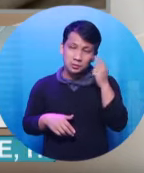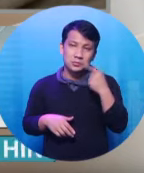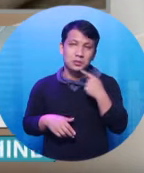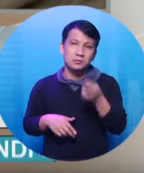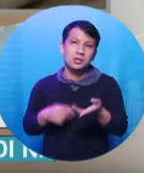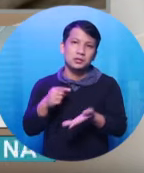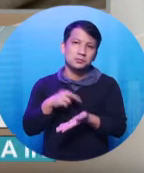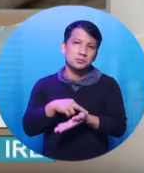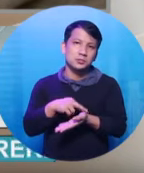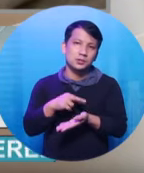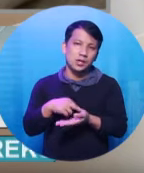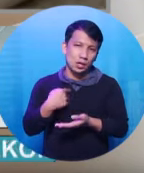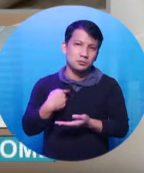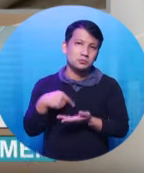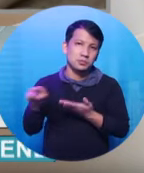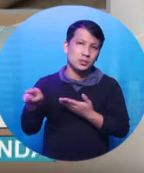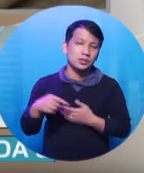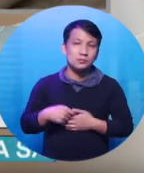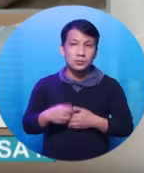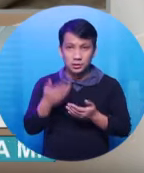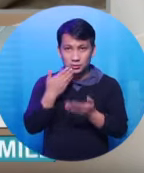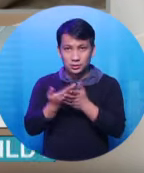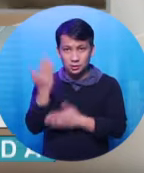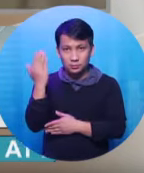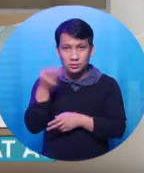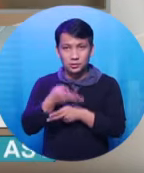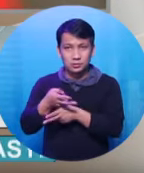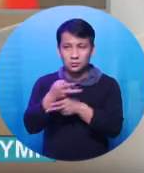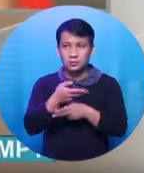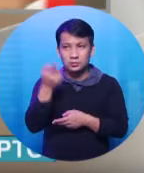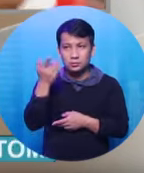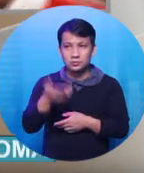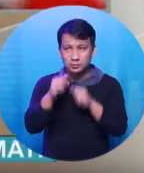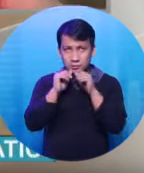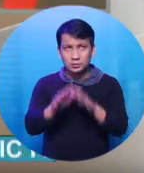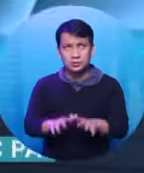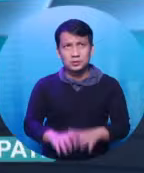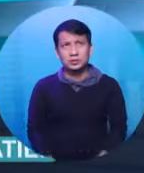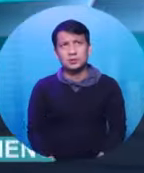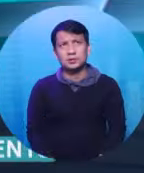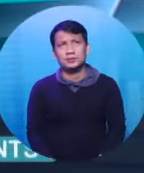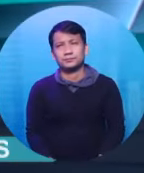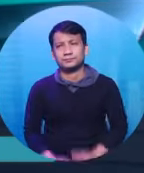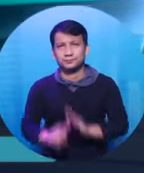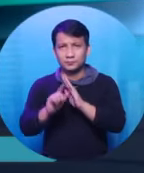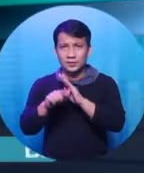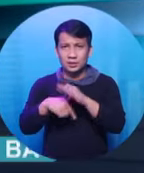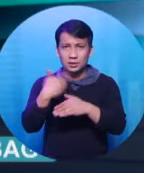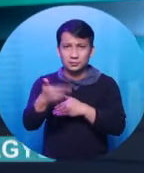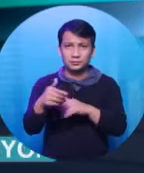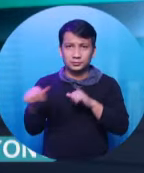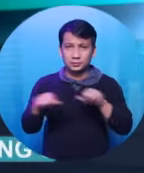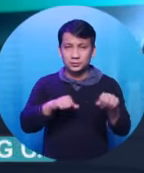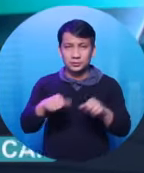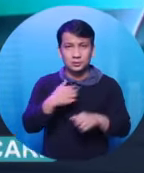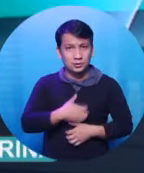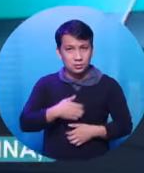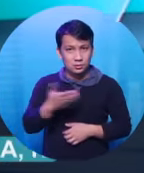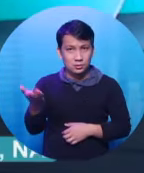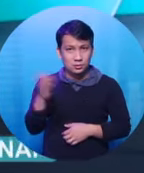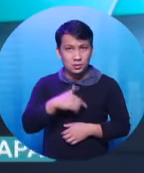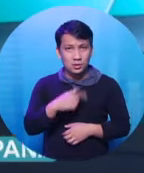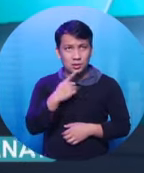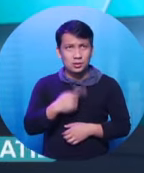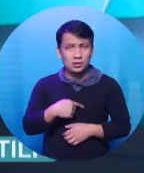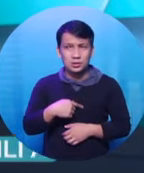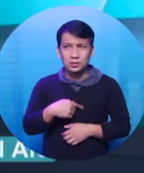po. Magandang tanghali po, ingat po kayo, God bless. Okay. Mamaya, action naman natin ang sumbong ng kapatid